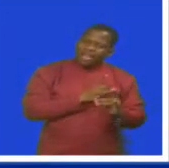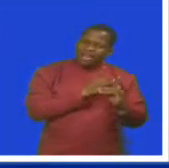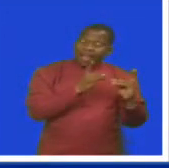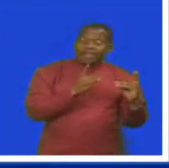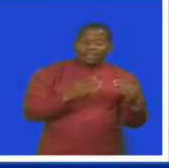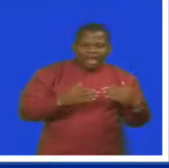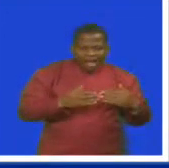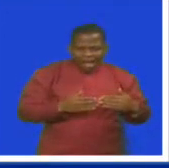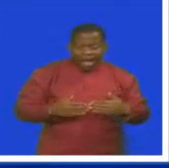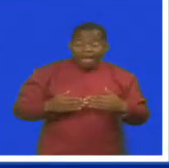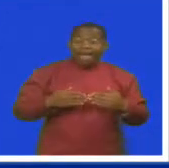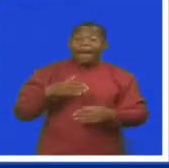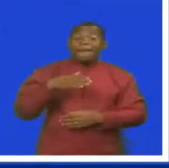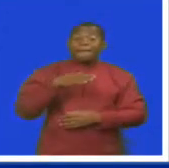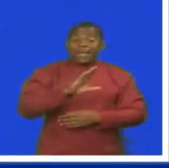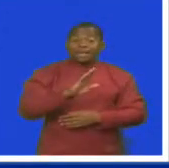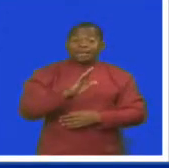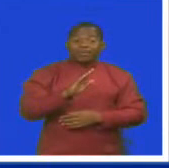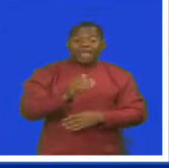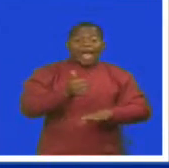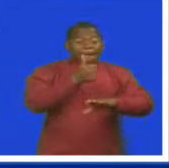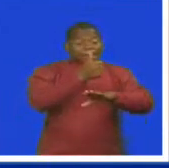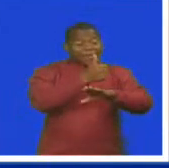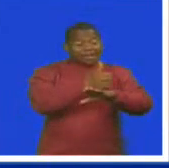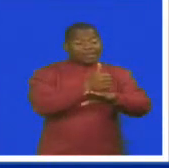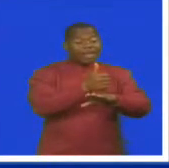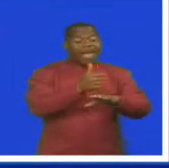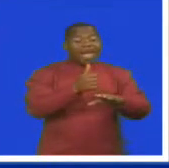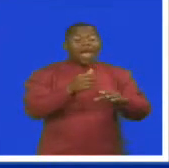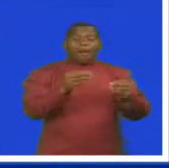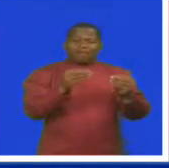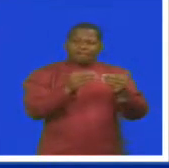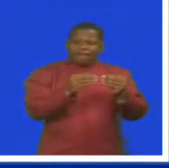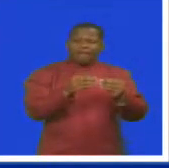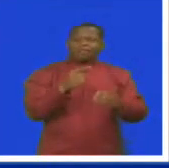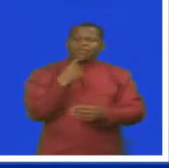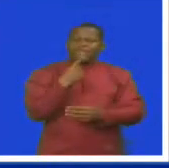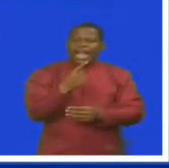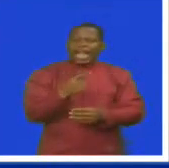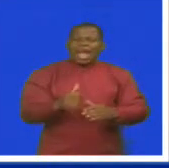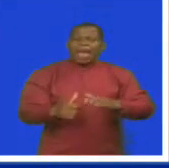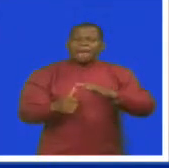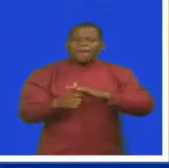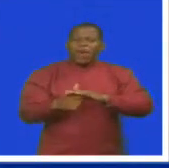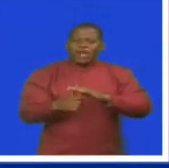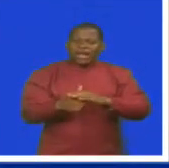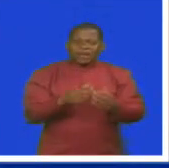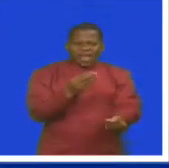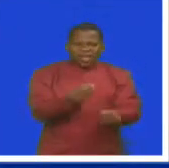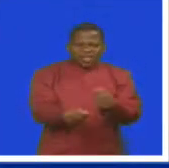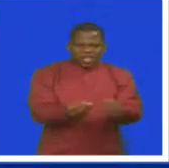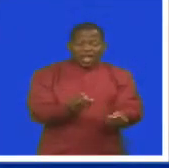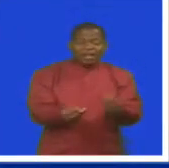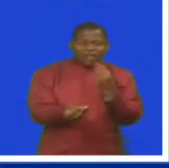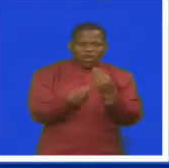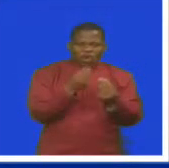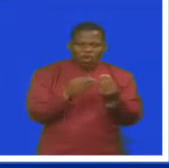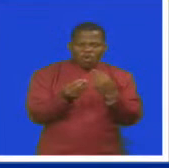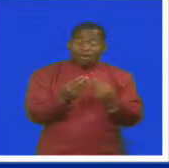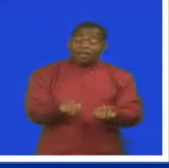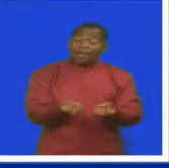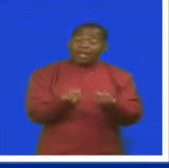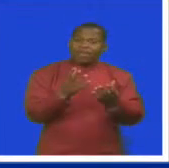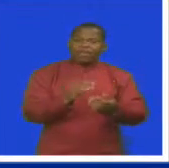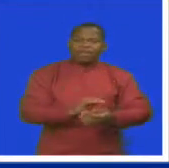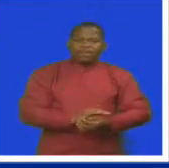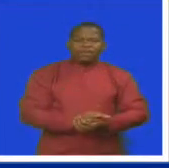lusito ngoba balikusasa lelive lakangwane. Kulomnyaka wekucala sitawukhokha 312,000 emalangeni. Lo